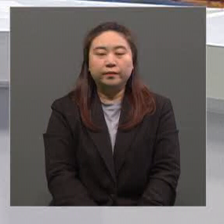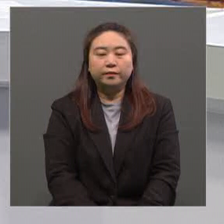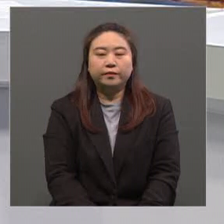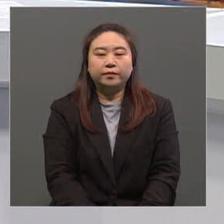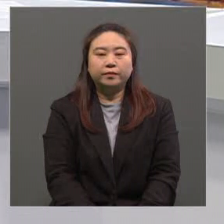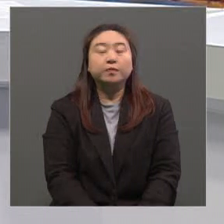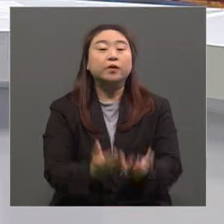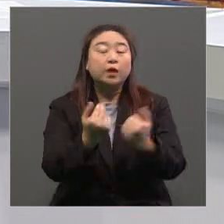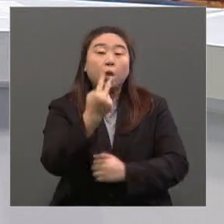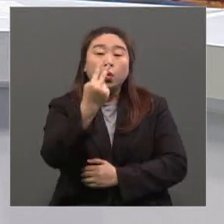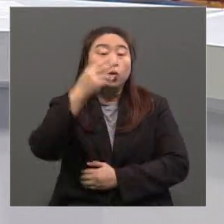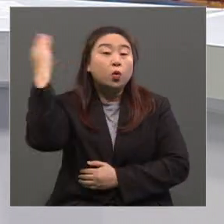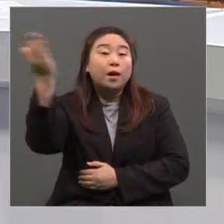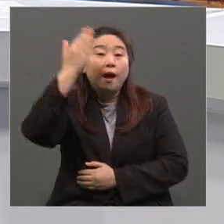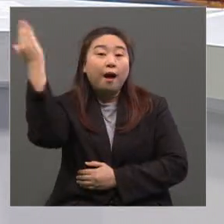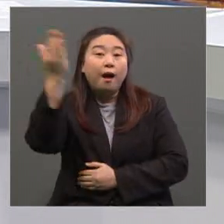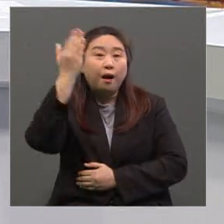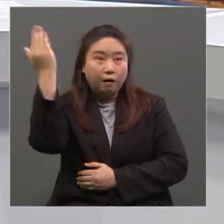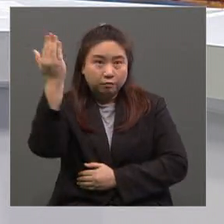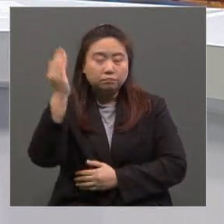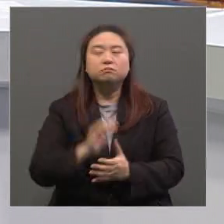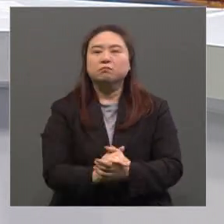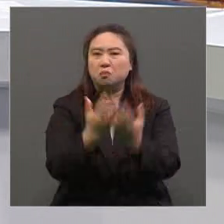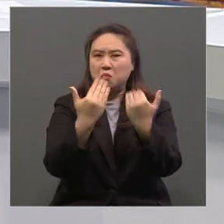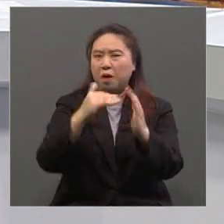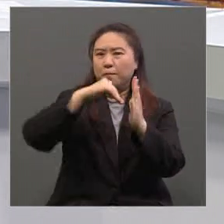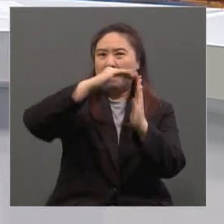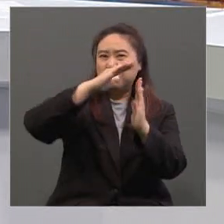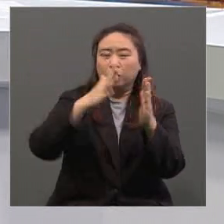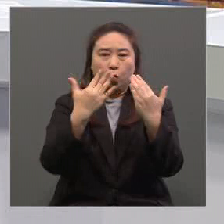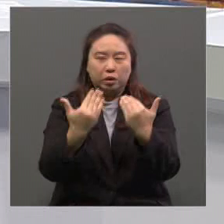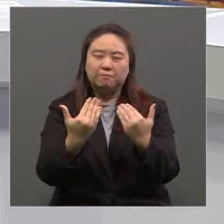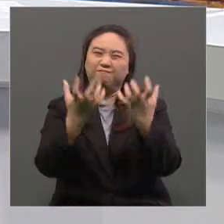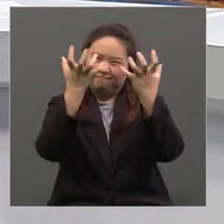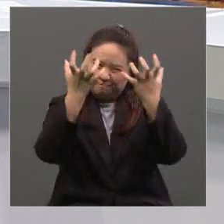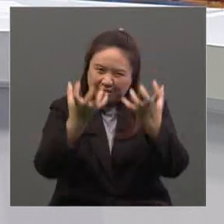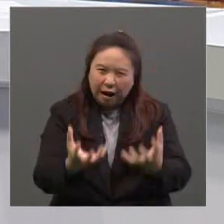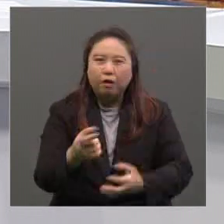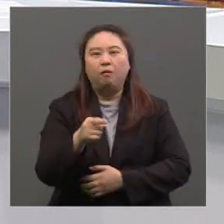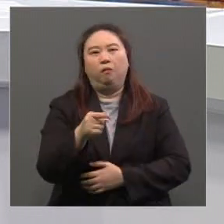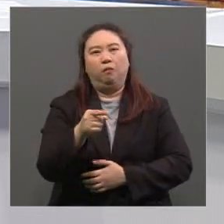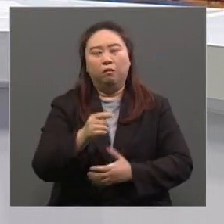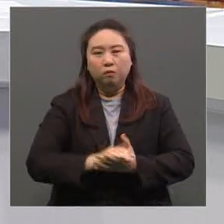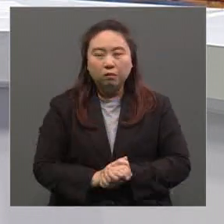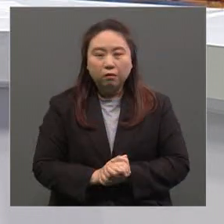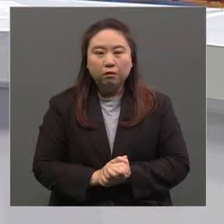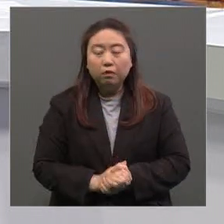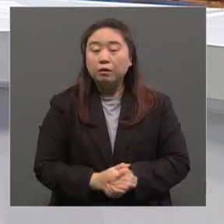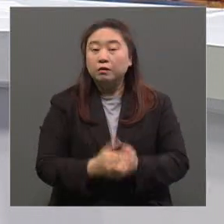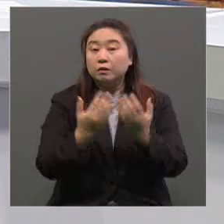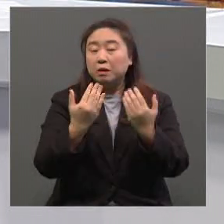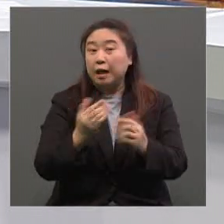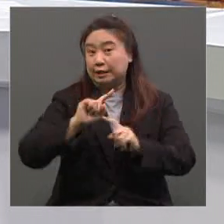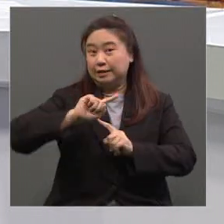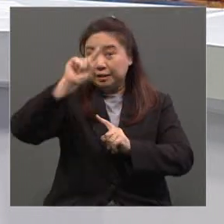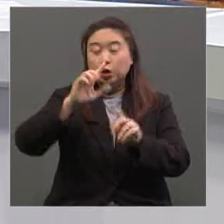มาเจอเรื่องคุณภาพอากาศอย่างที่บอกไปนะครับคุณผู้ชมว่าคุณภาพอากาศภาคเหนือตอนนี้วิกฤตหนักแบบไม่รู้จะหนักยังไงแล้วฮะอย่างที่บอก